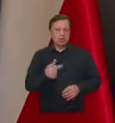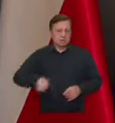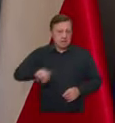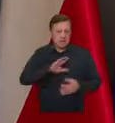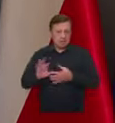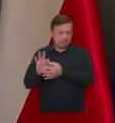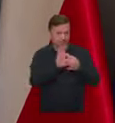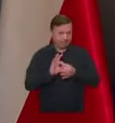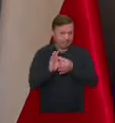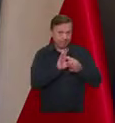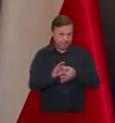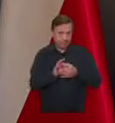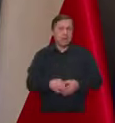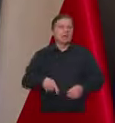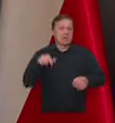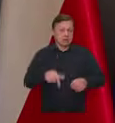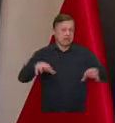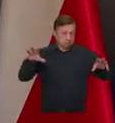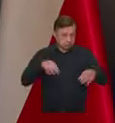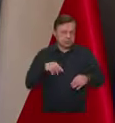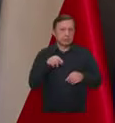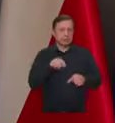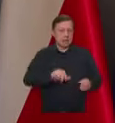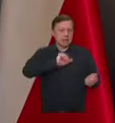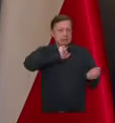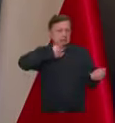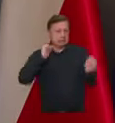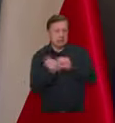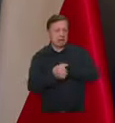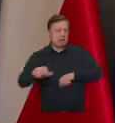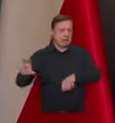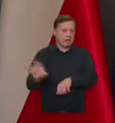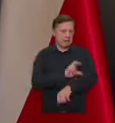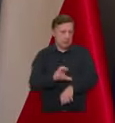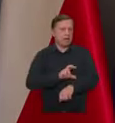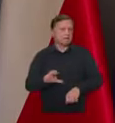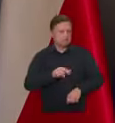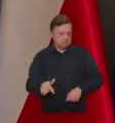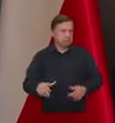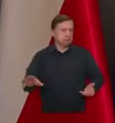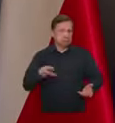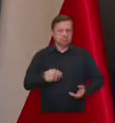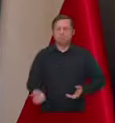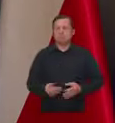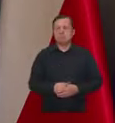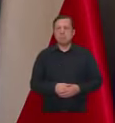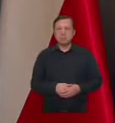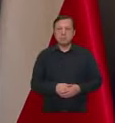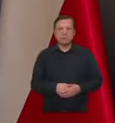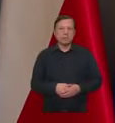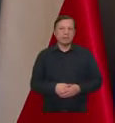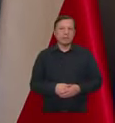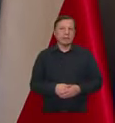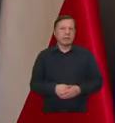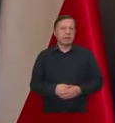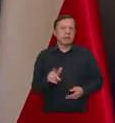wysiłkiem jesteśmy w stanie przyspieszyć tę przemianę i rewolucję technologiczną, która na naszych oczach się dokonuje. Stąd